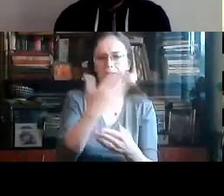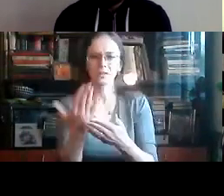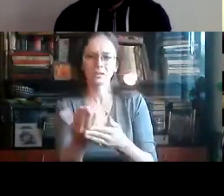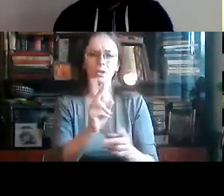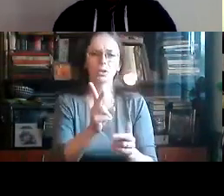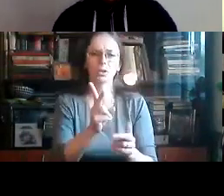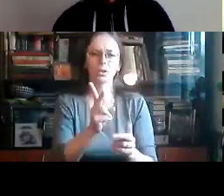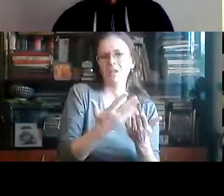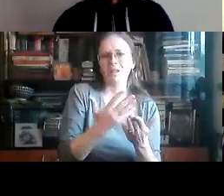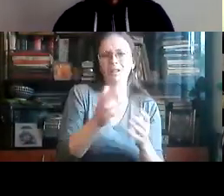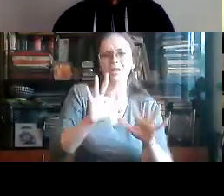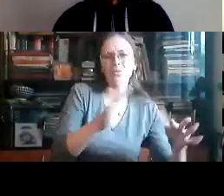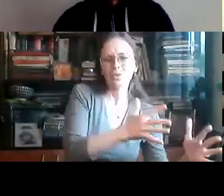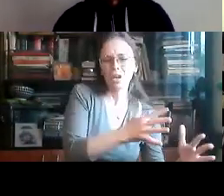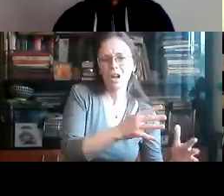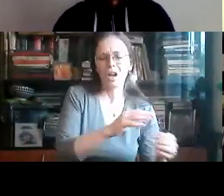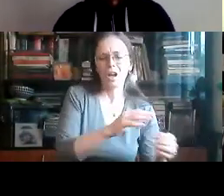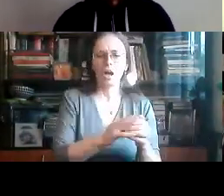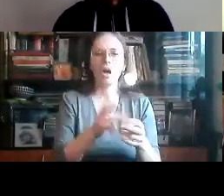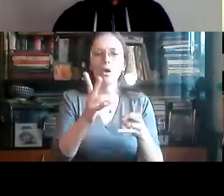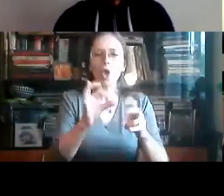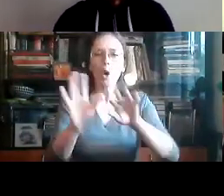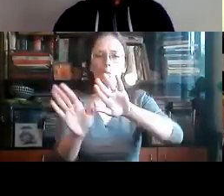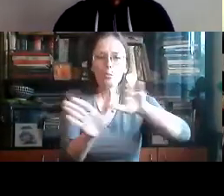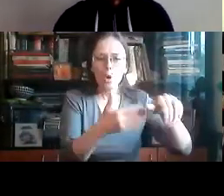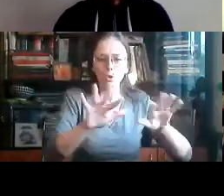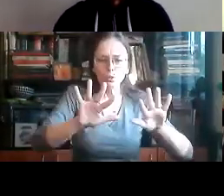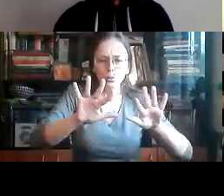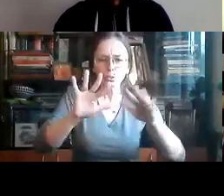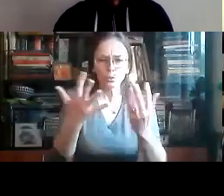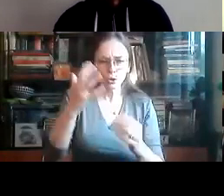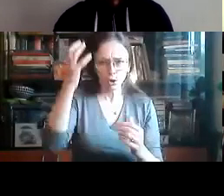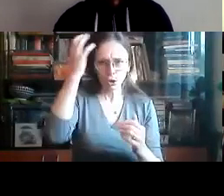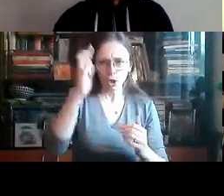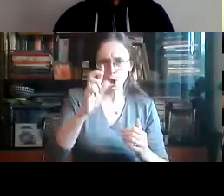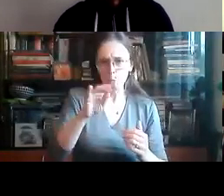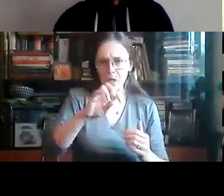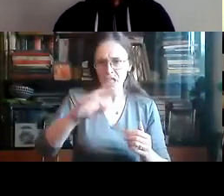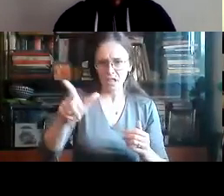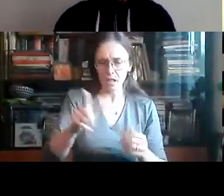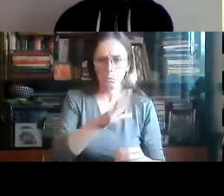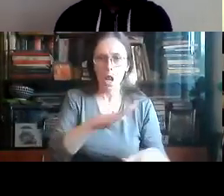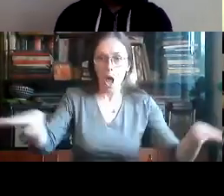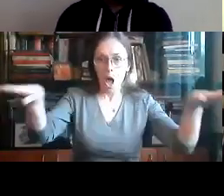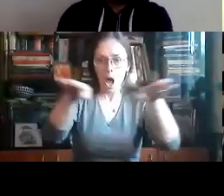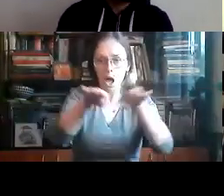все стали равны перед лицом заражения. Вот, когда угроза разлита в воздухе, то,